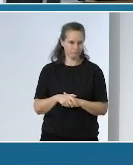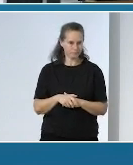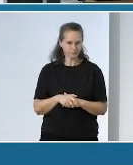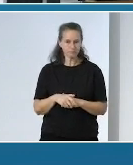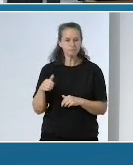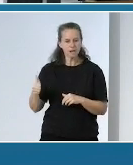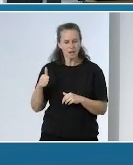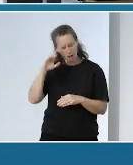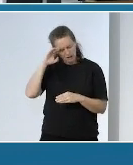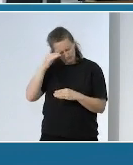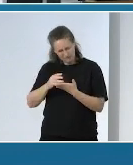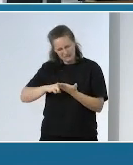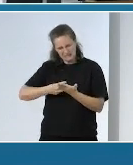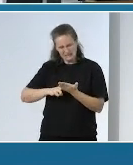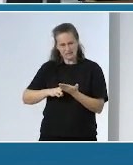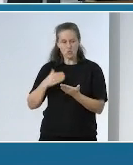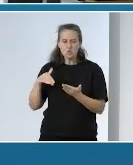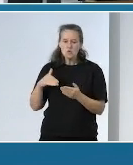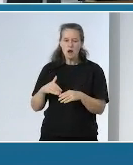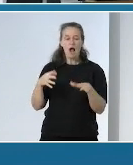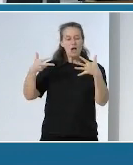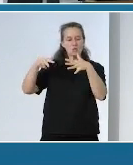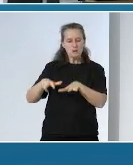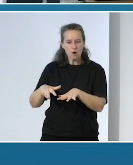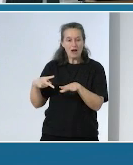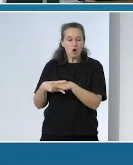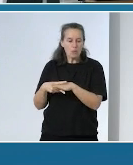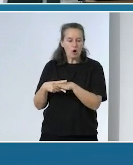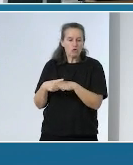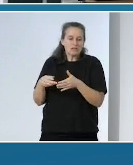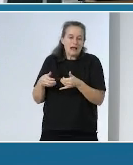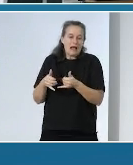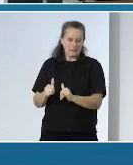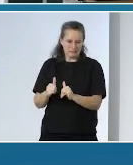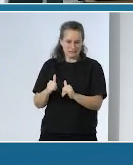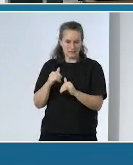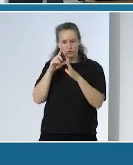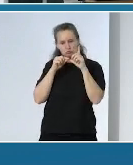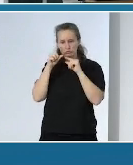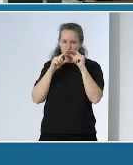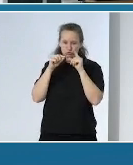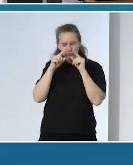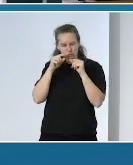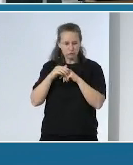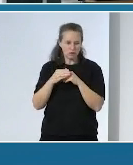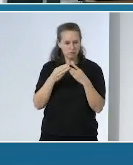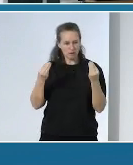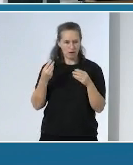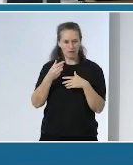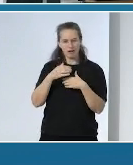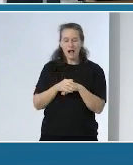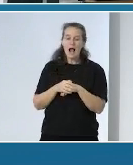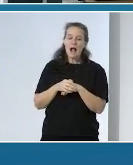Elle a du mal à s'endormir aussi. À 8 mois, elle commence à tenir assise, elle gazouille encore abondamment.